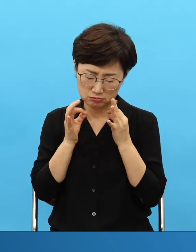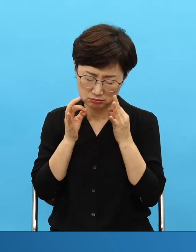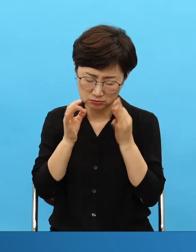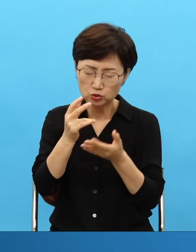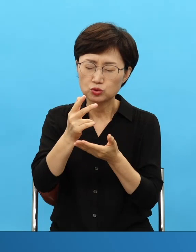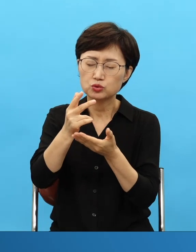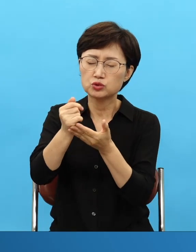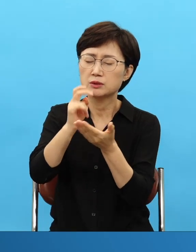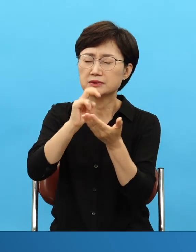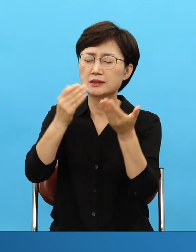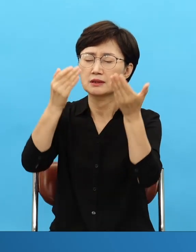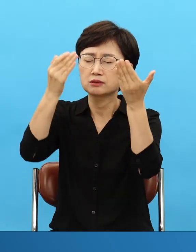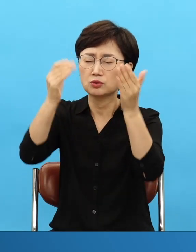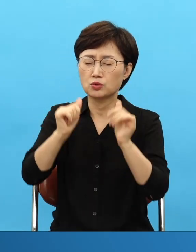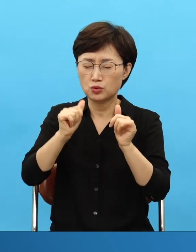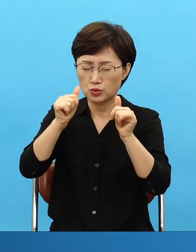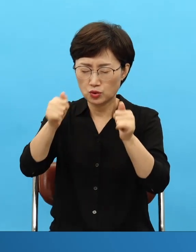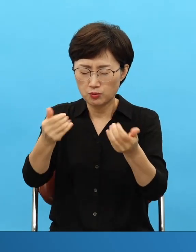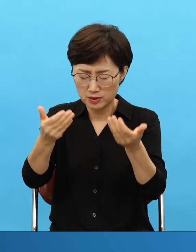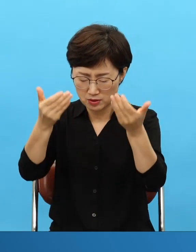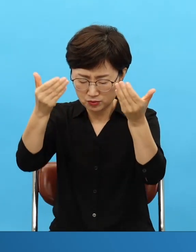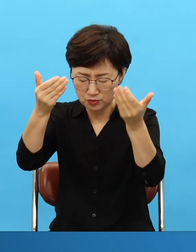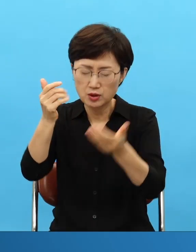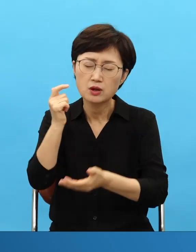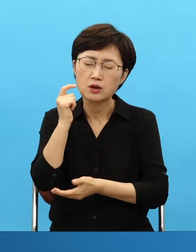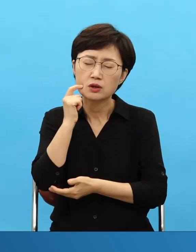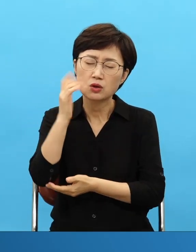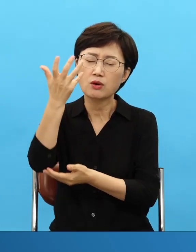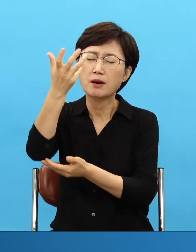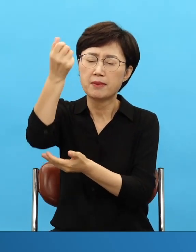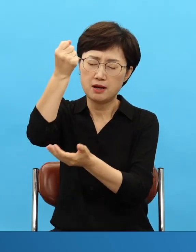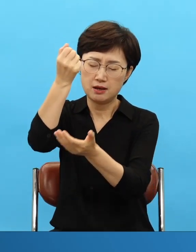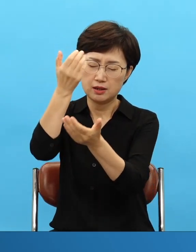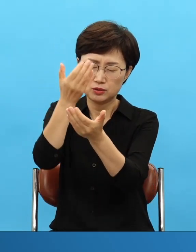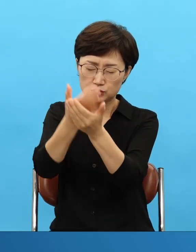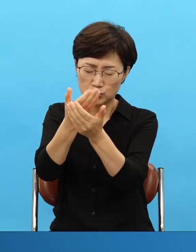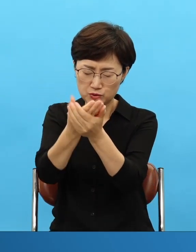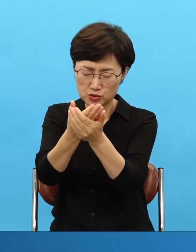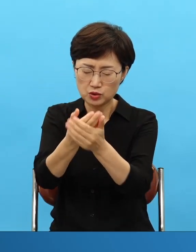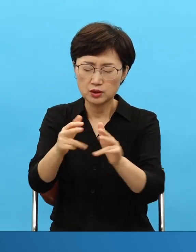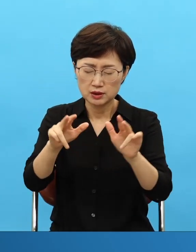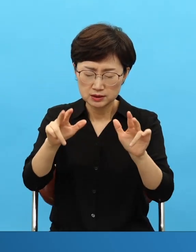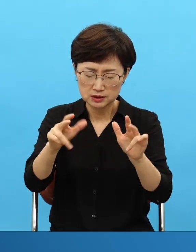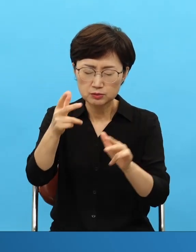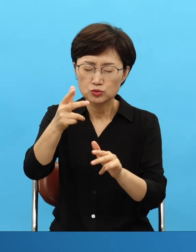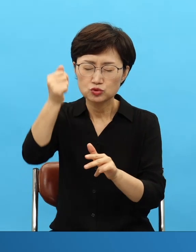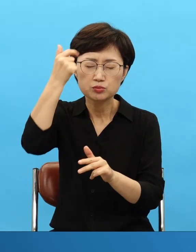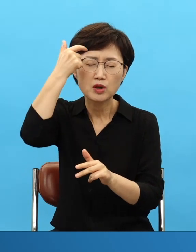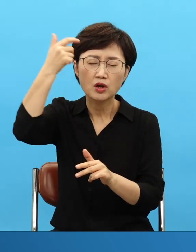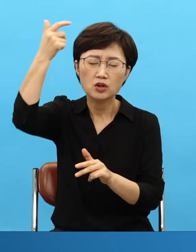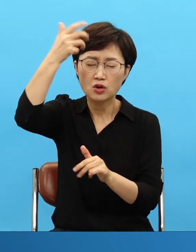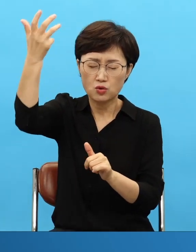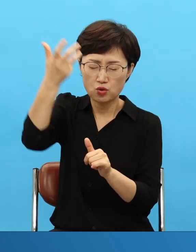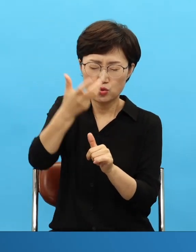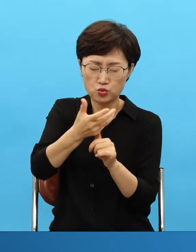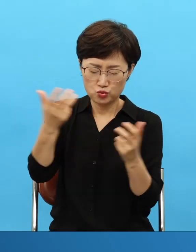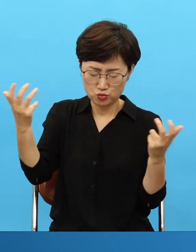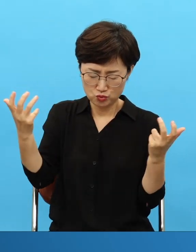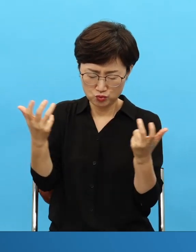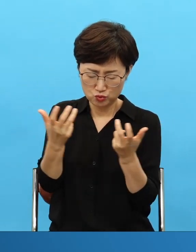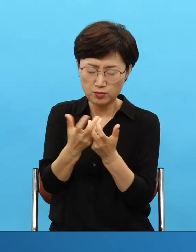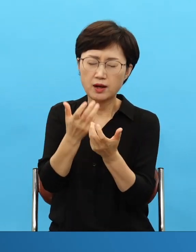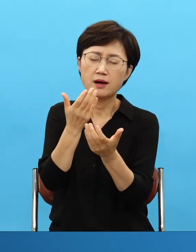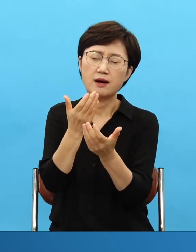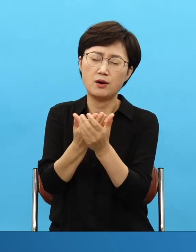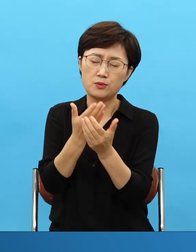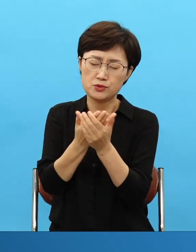경배 찬양하오니 영광을 받으시며 주의 영으로 충만하게 하여 주옵소서. Even today we praise and worship your name with all of our hearts. May